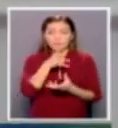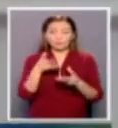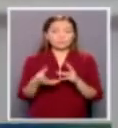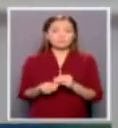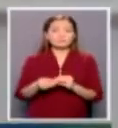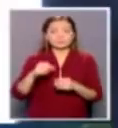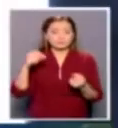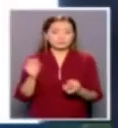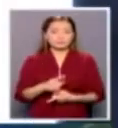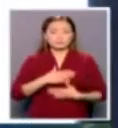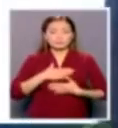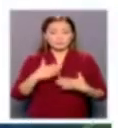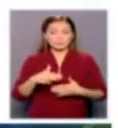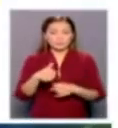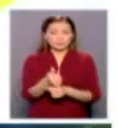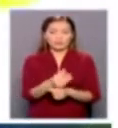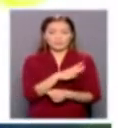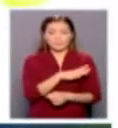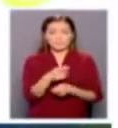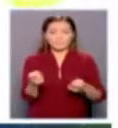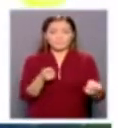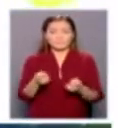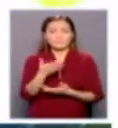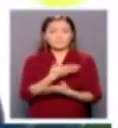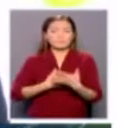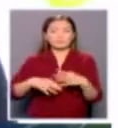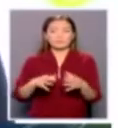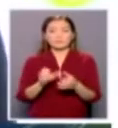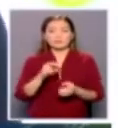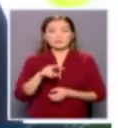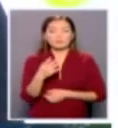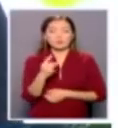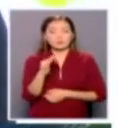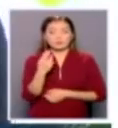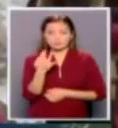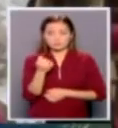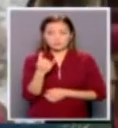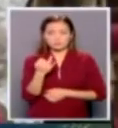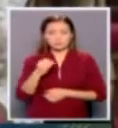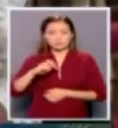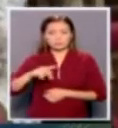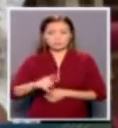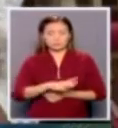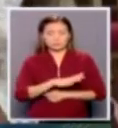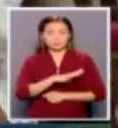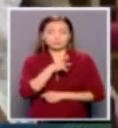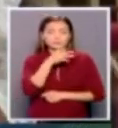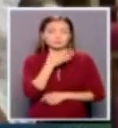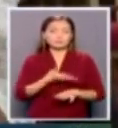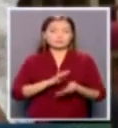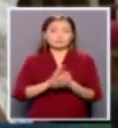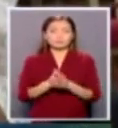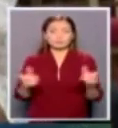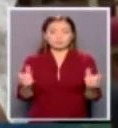числе удостоенных благодарности Ельбасы руководитель общественного фонда «Алтын Уақыт» Айгуль Насарғызы. Во время